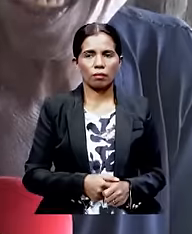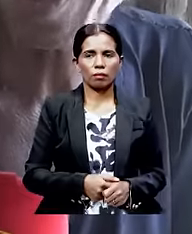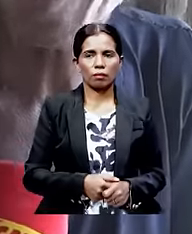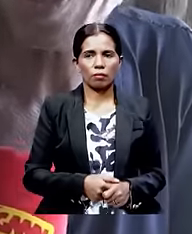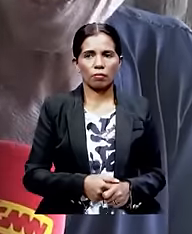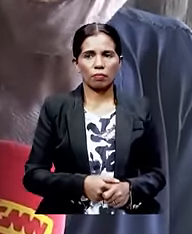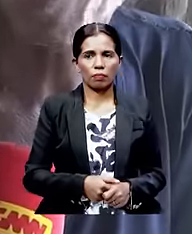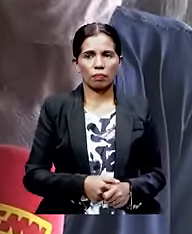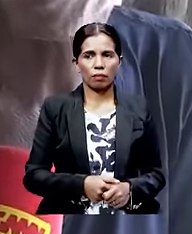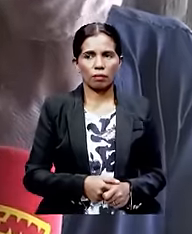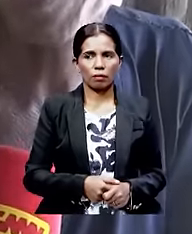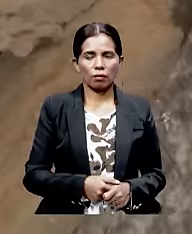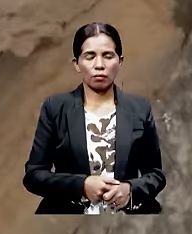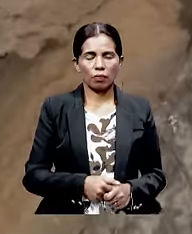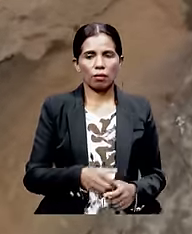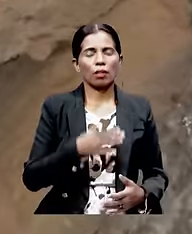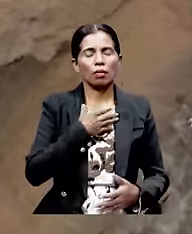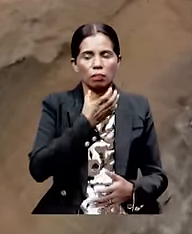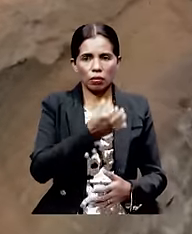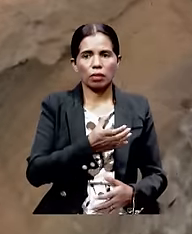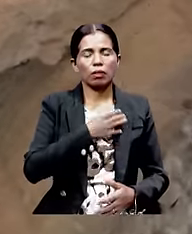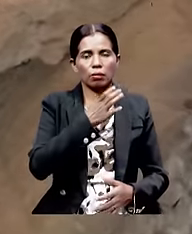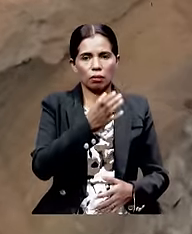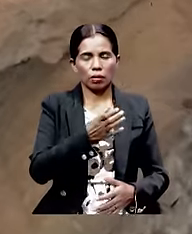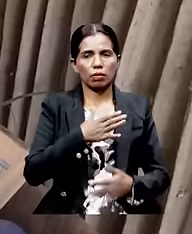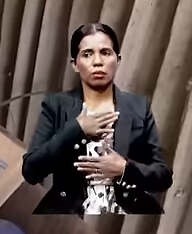Mayar mesia, mayar e-sport mesia itu.